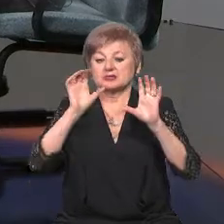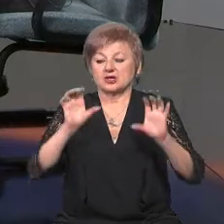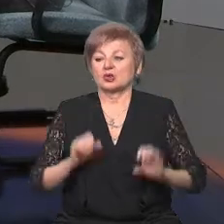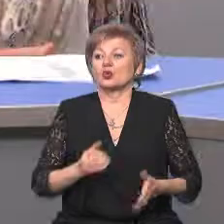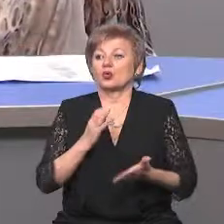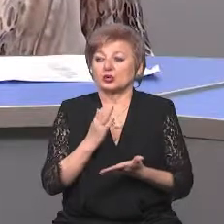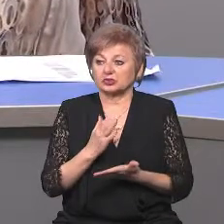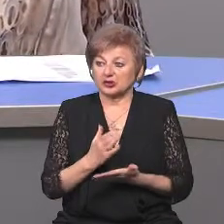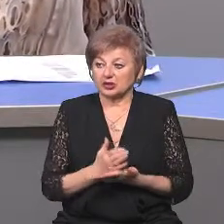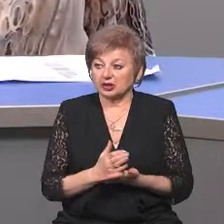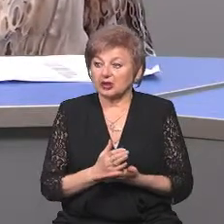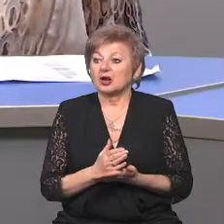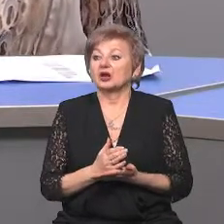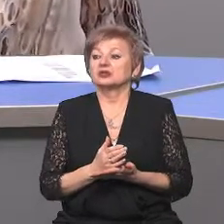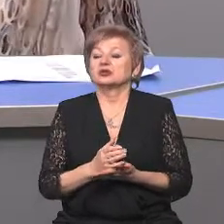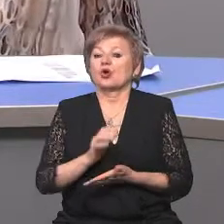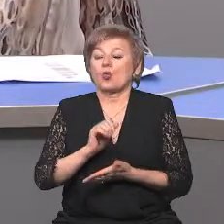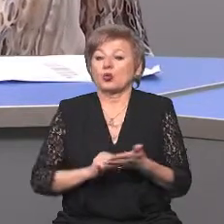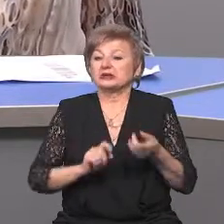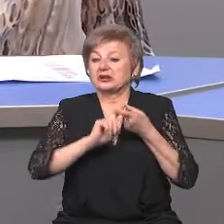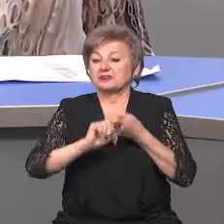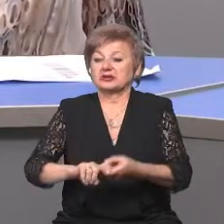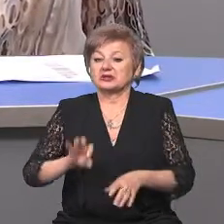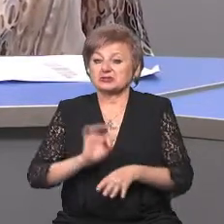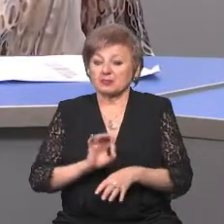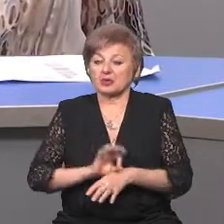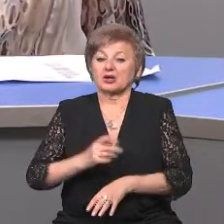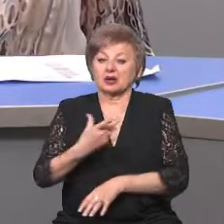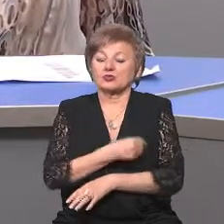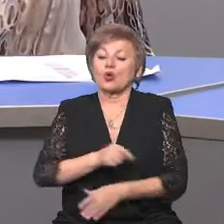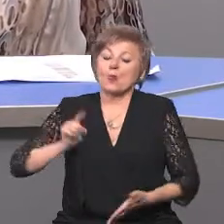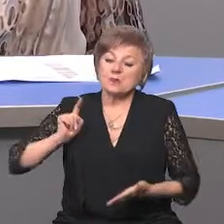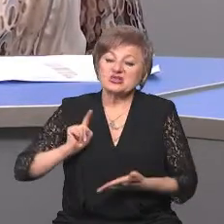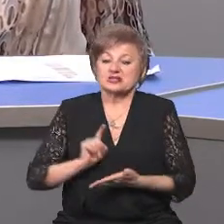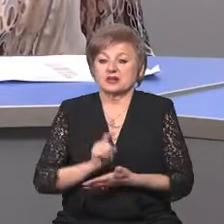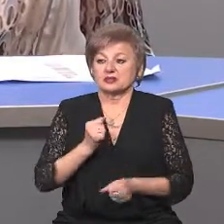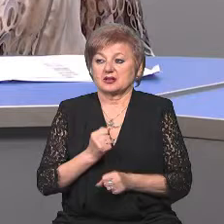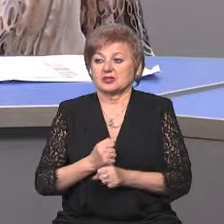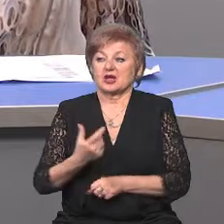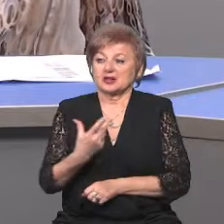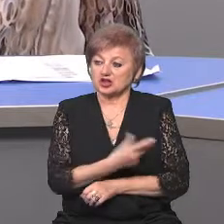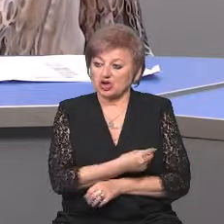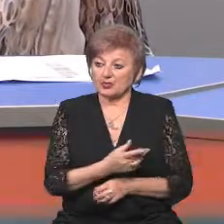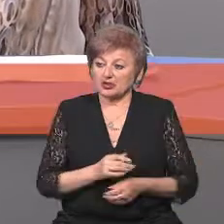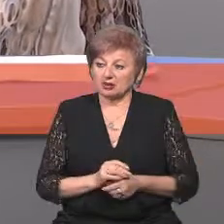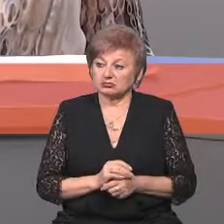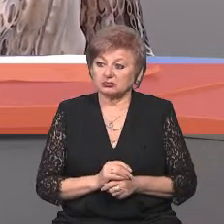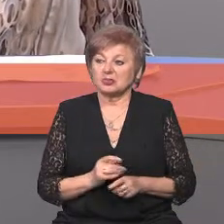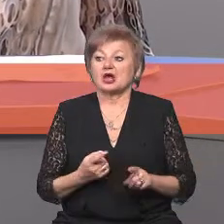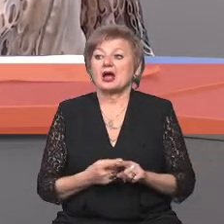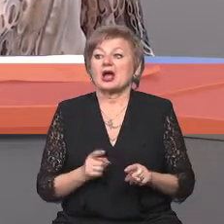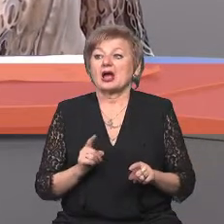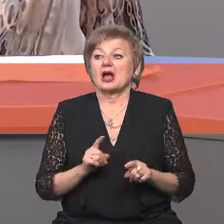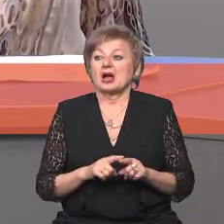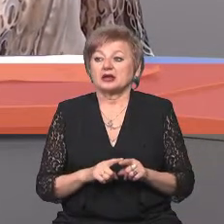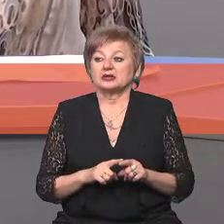про захист населення від інфекційних хвороб, який визначає обов'язкові щеплення. Обов'язкові. Це